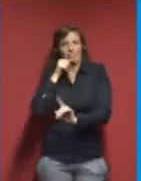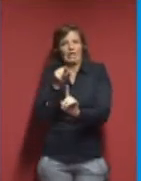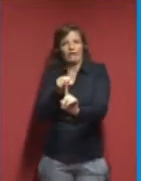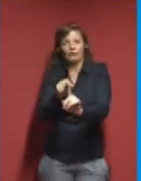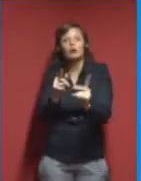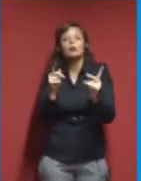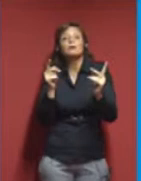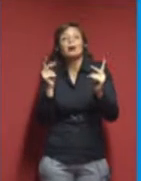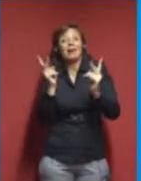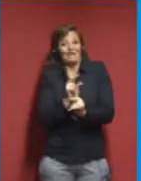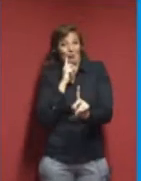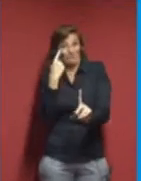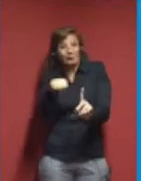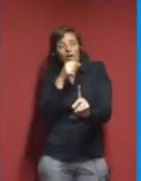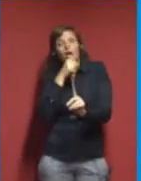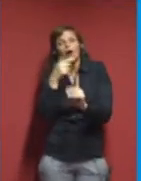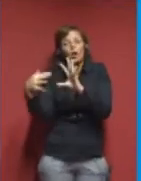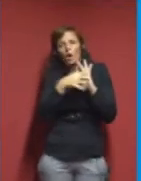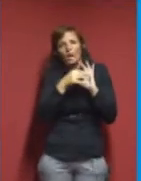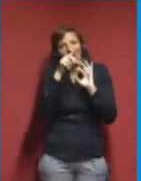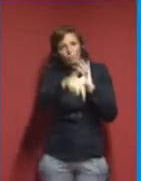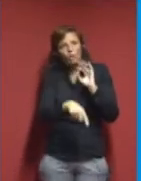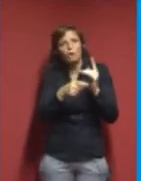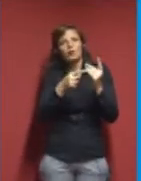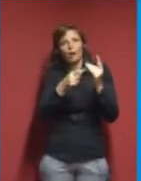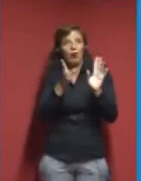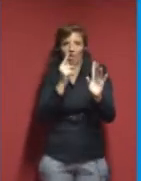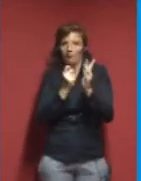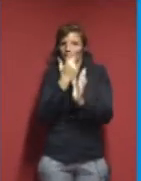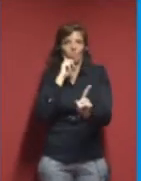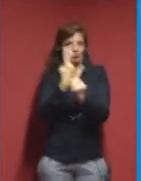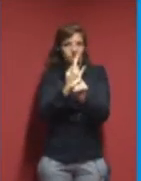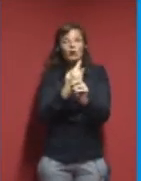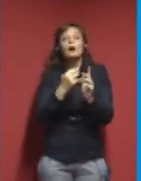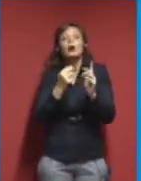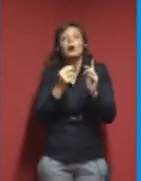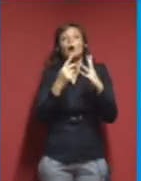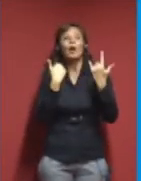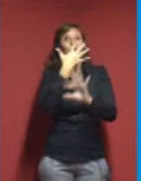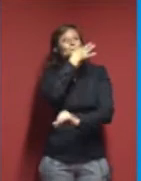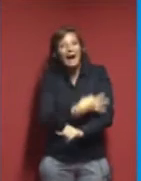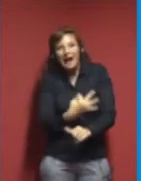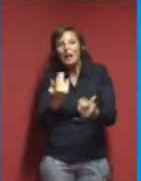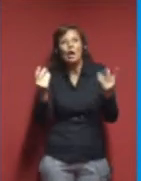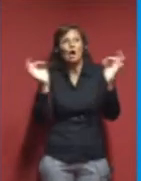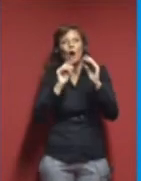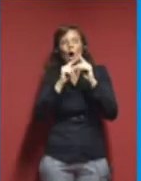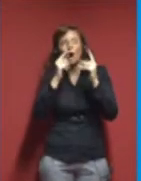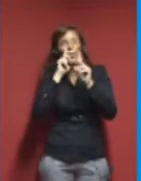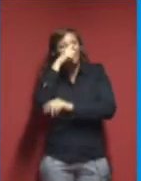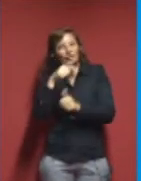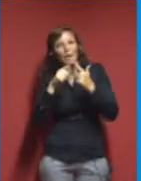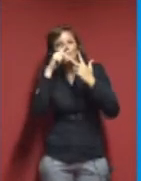è anche a che vedere, e questo è un aspetto altrettanto importante, con la bellezza, la curiosità, il